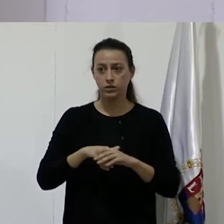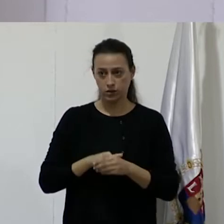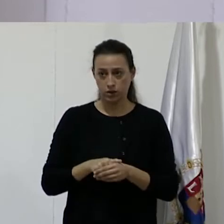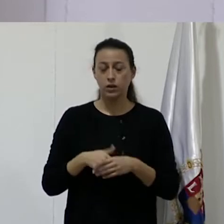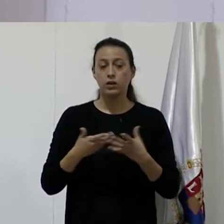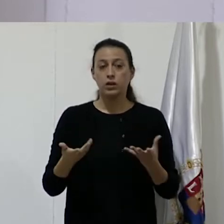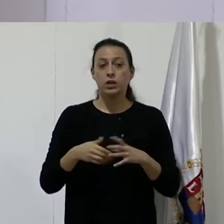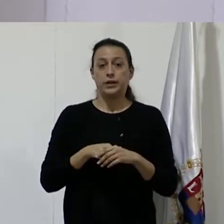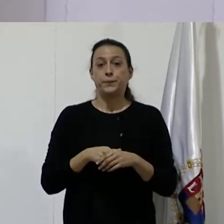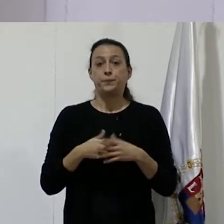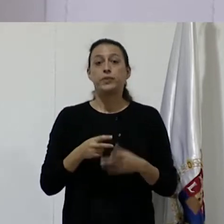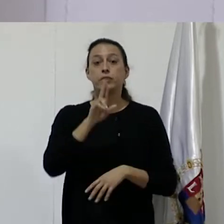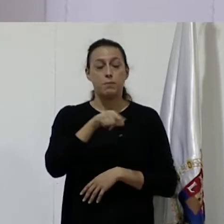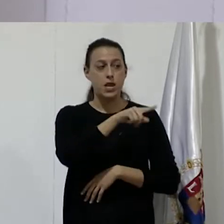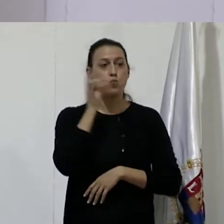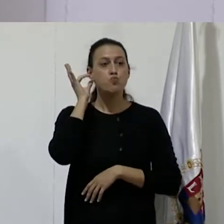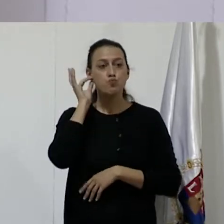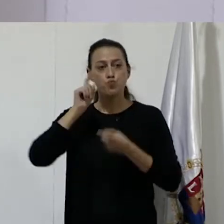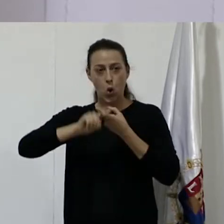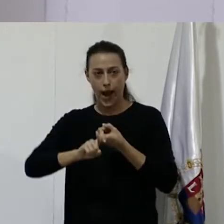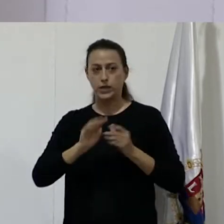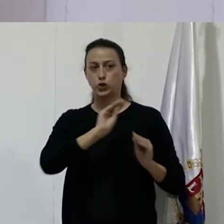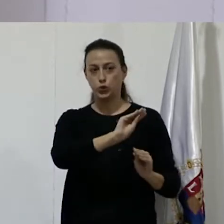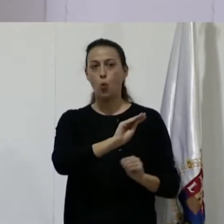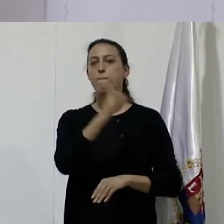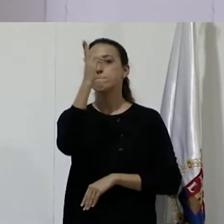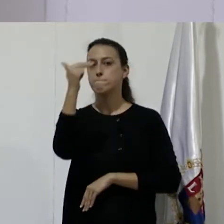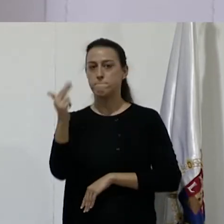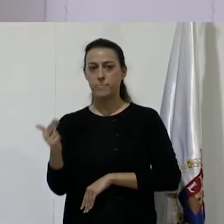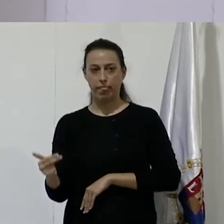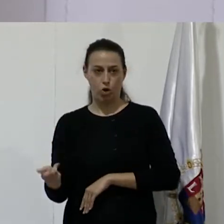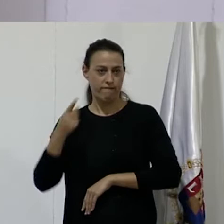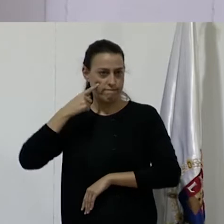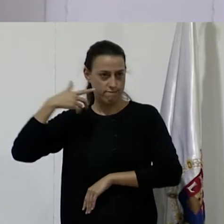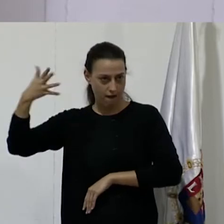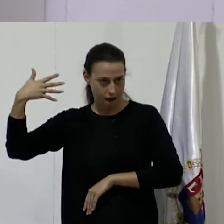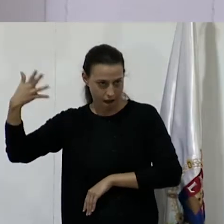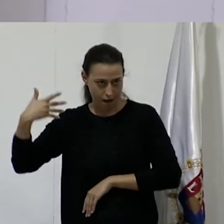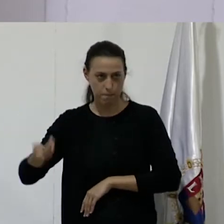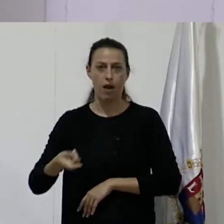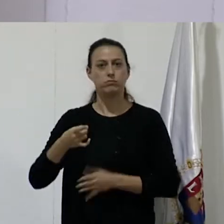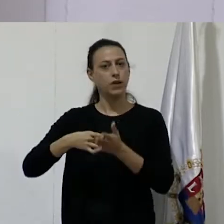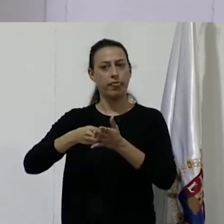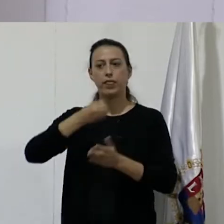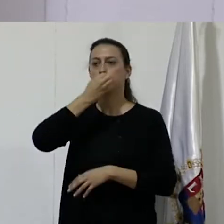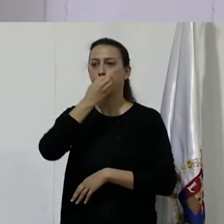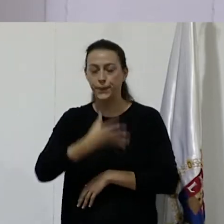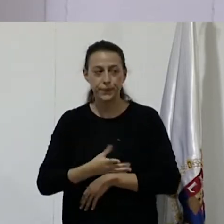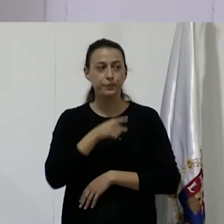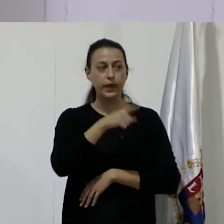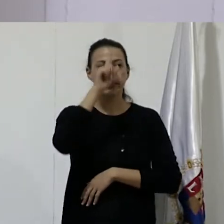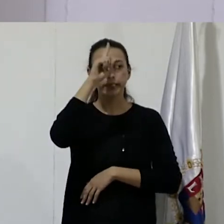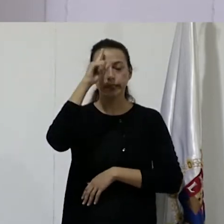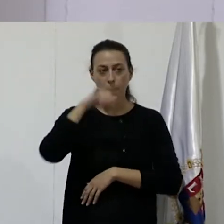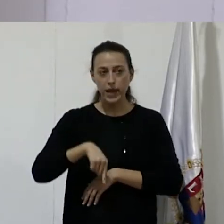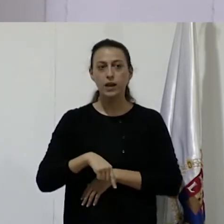va, la seva dona, Anna Peters, va ser una exquisida pintora. Els primers textos de Tomàs Llorenç